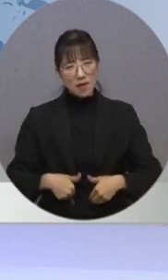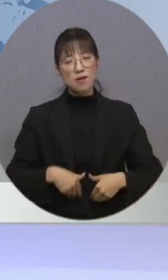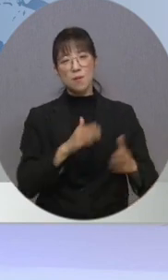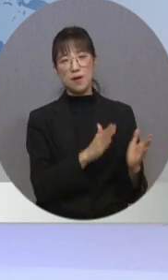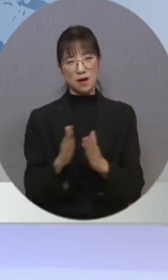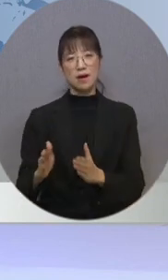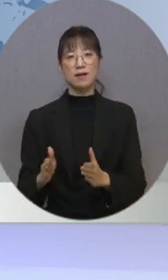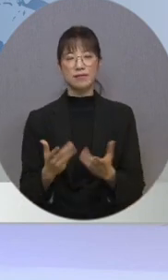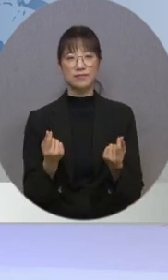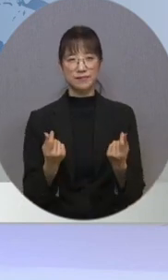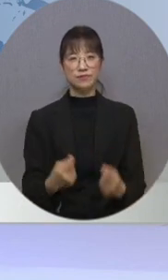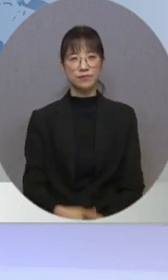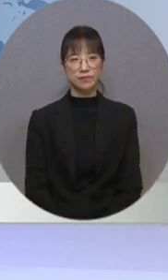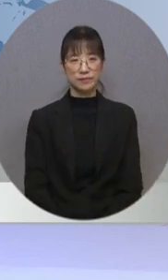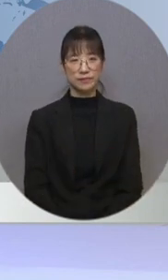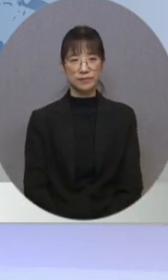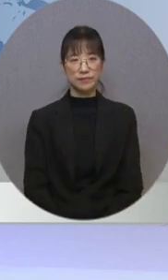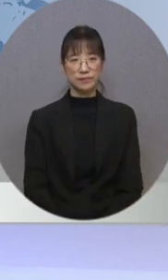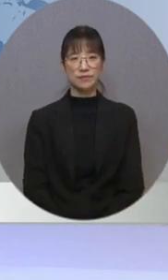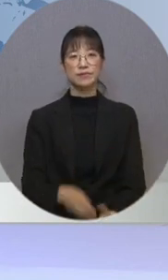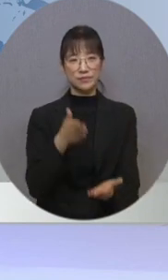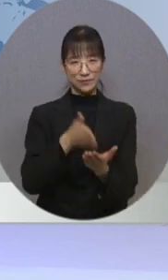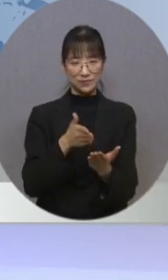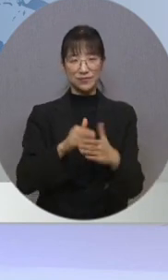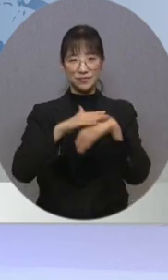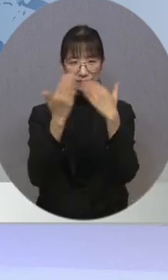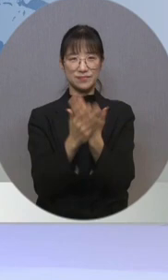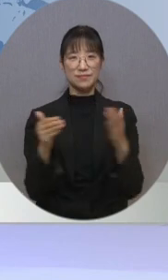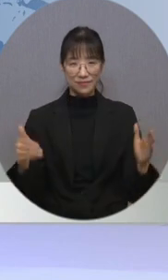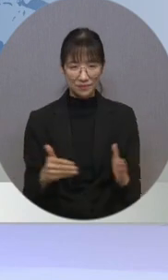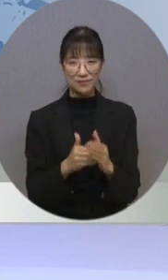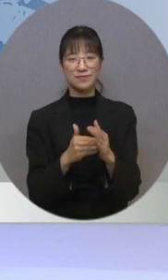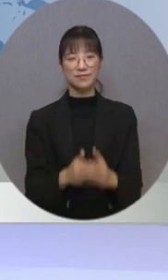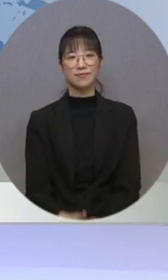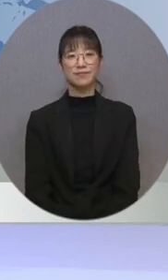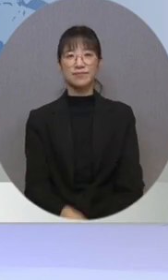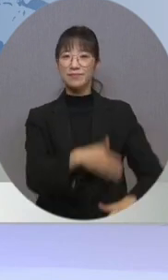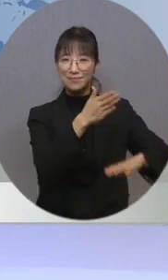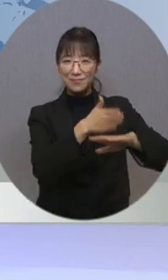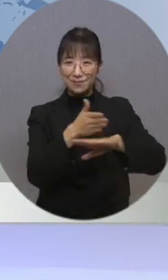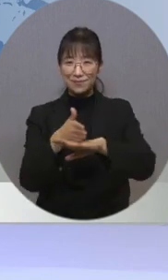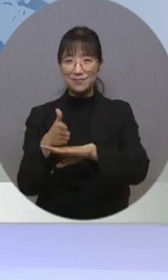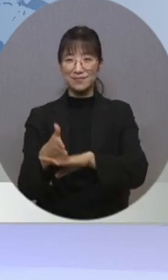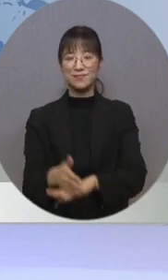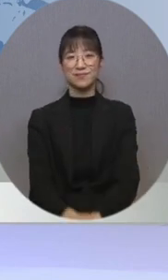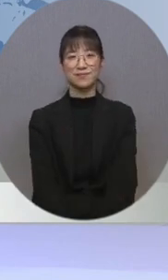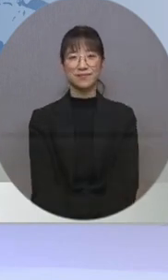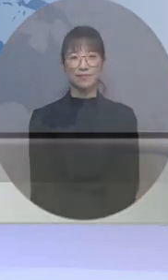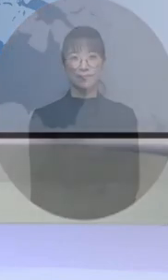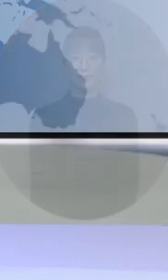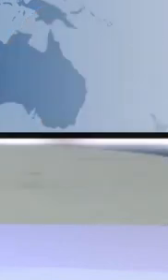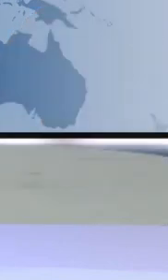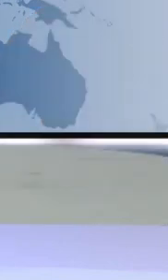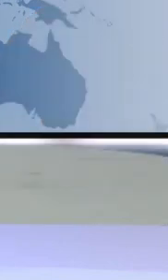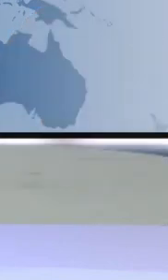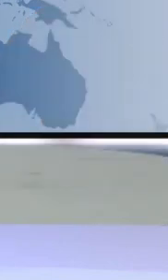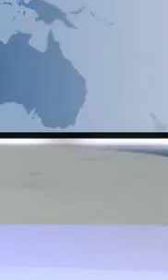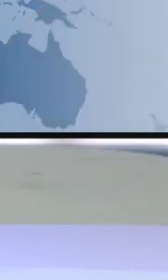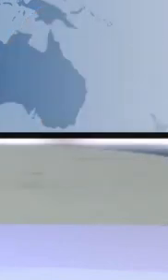마련이 필요하겠습니다. 이상 복지TV 뉴스 24를 마칩니다. 시청해주신 여러분 고맙습니다.